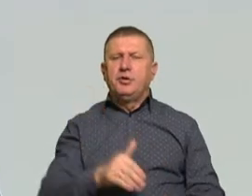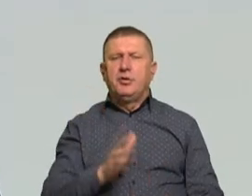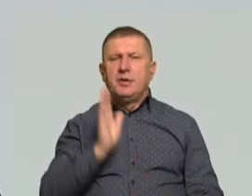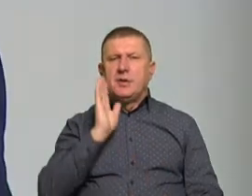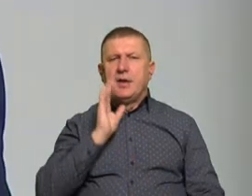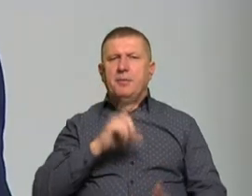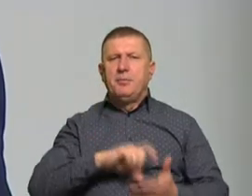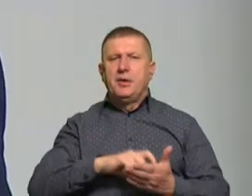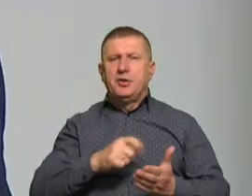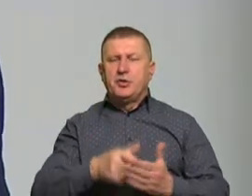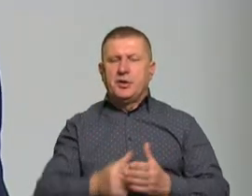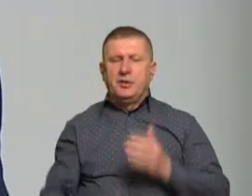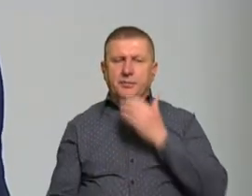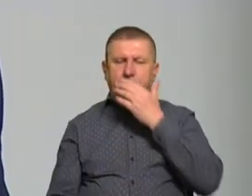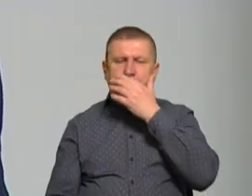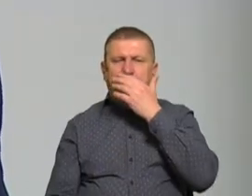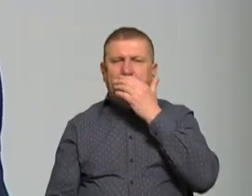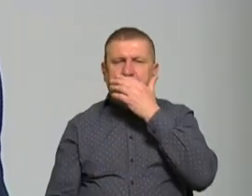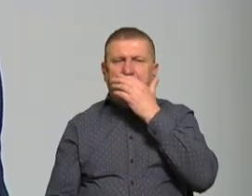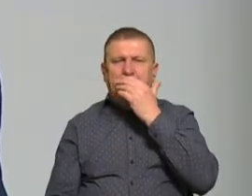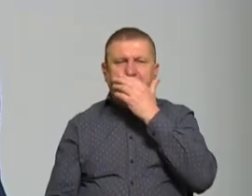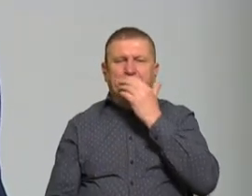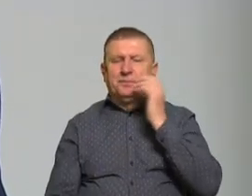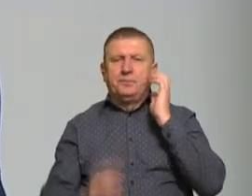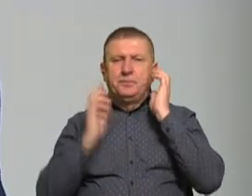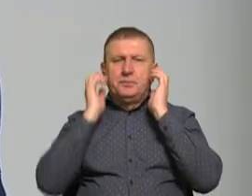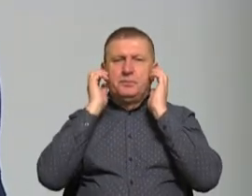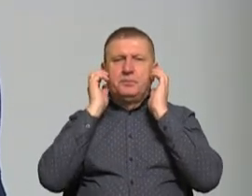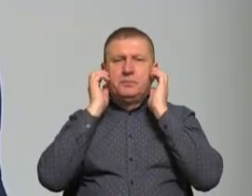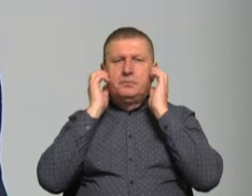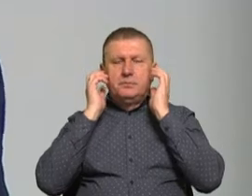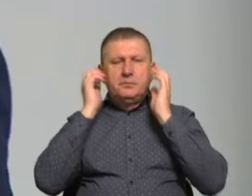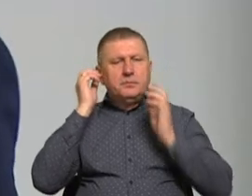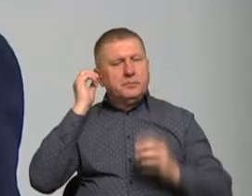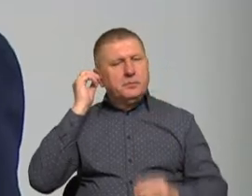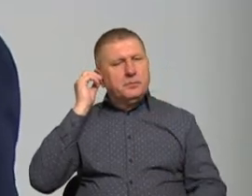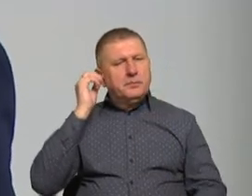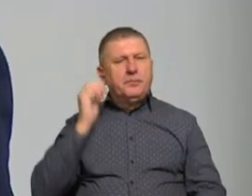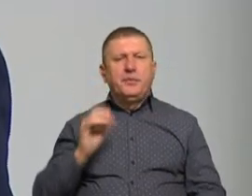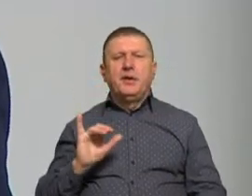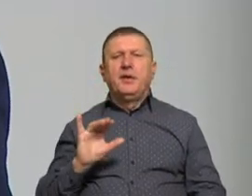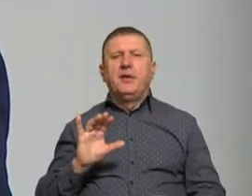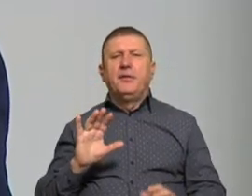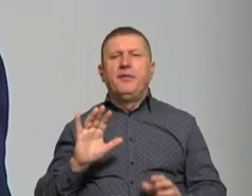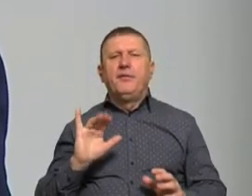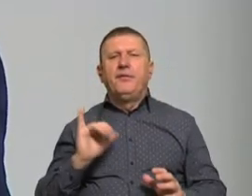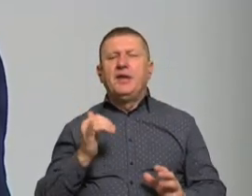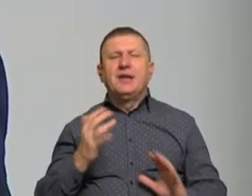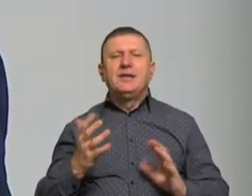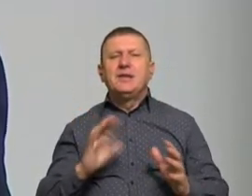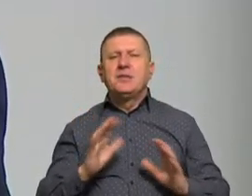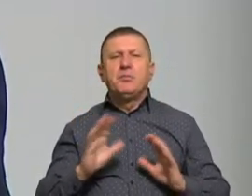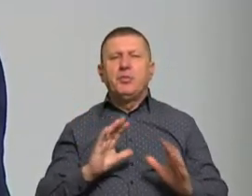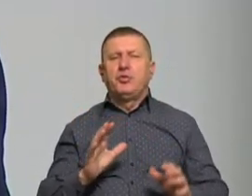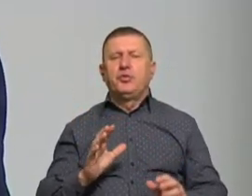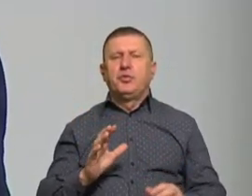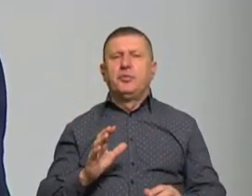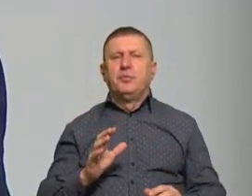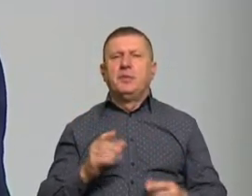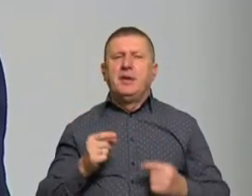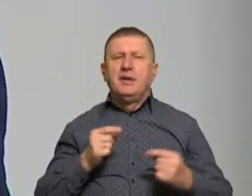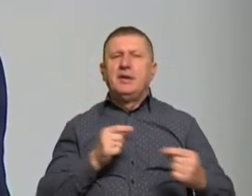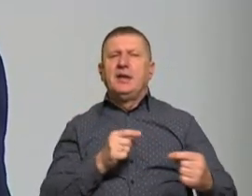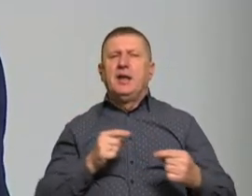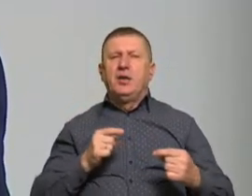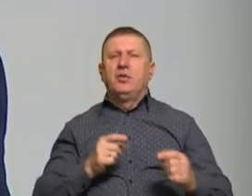Dziękuję. Dziękuję. Jeszcze powtórzę pytanie, w jaki sposób pan lub pani zamierza prowadzić dialog z Lasami